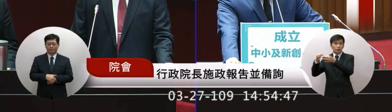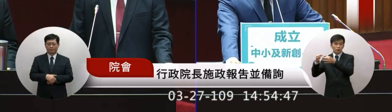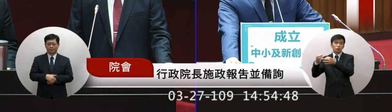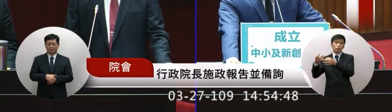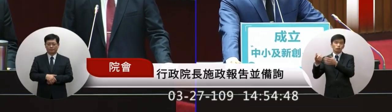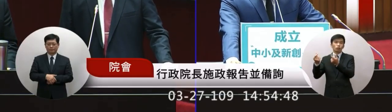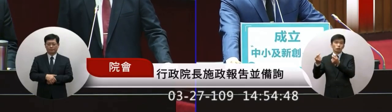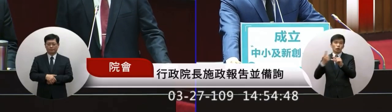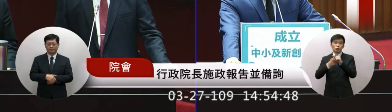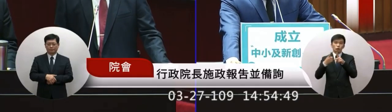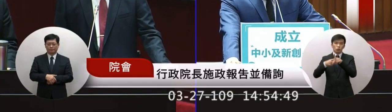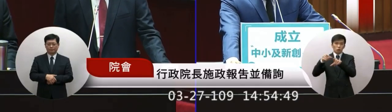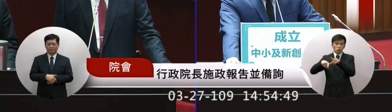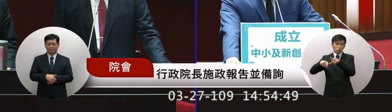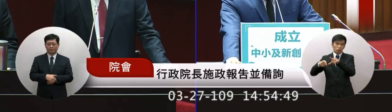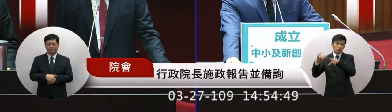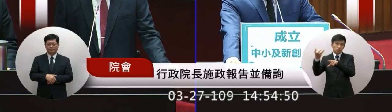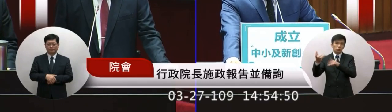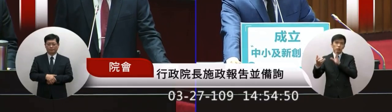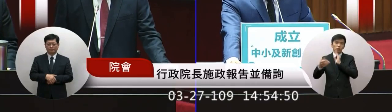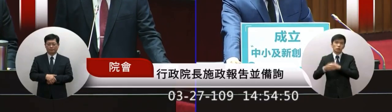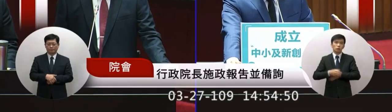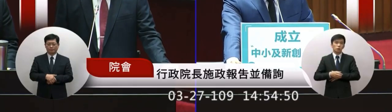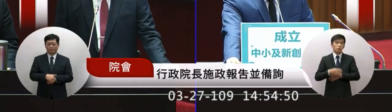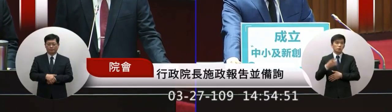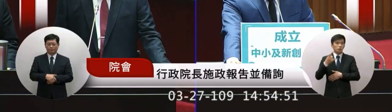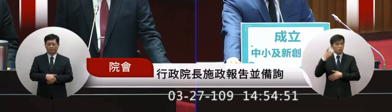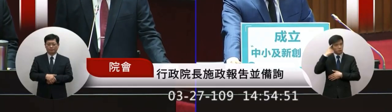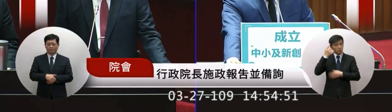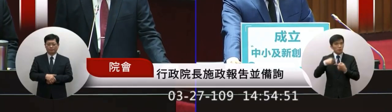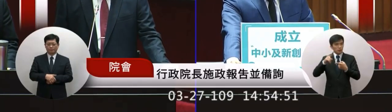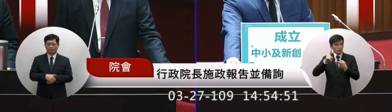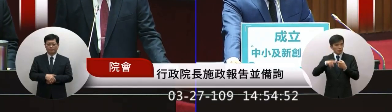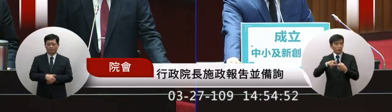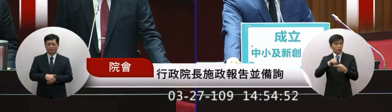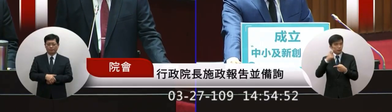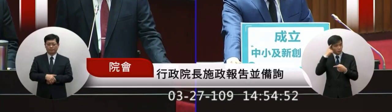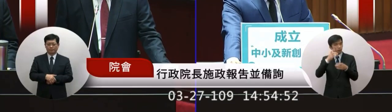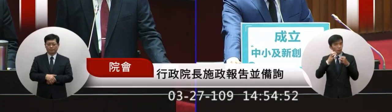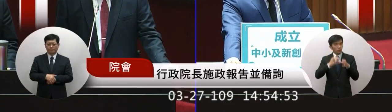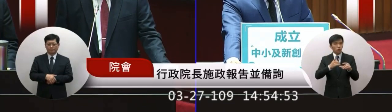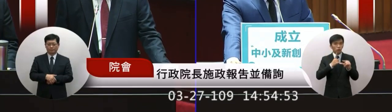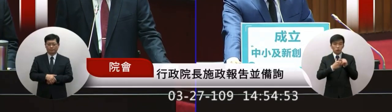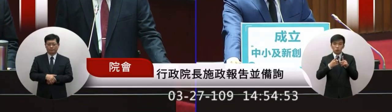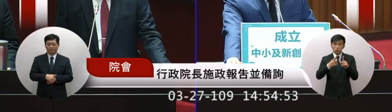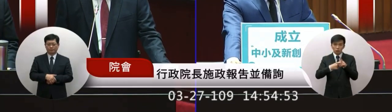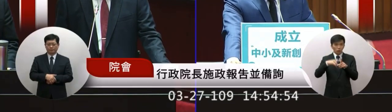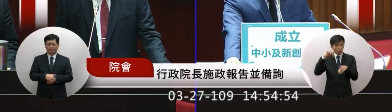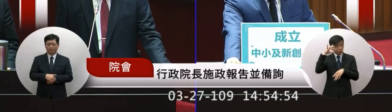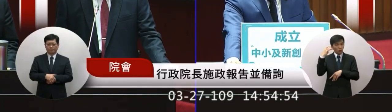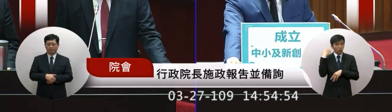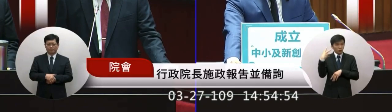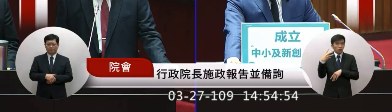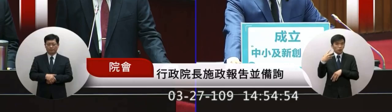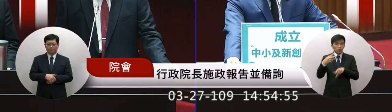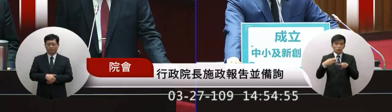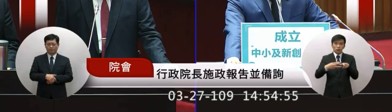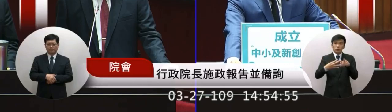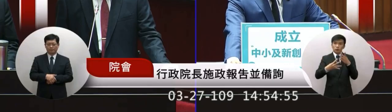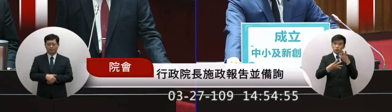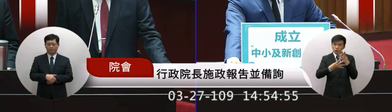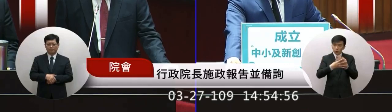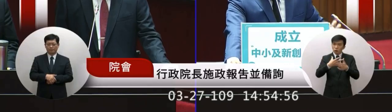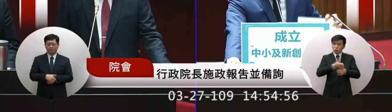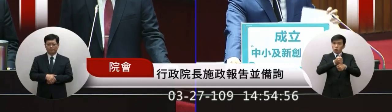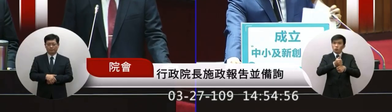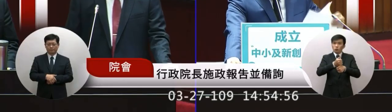业为主，所以我认为应该要扩编或成立中小及创新企业署，把这个层级提